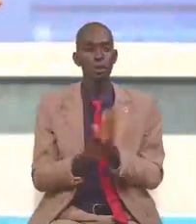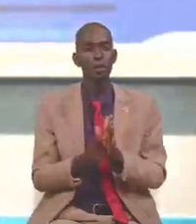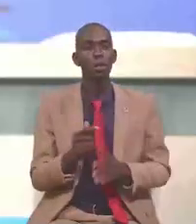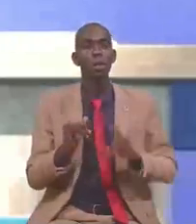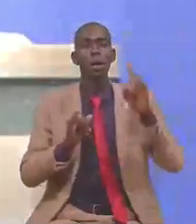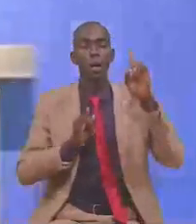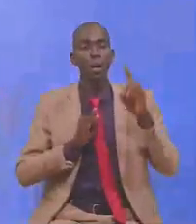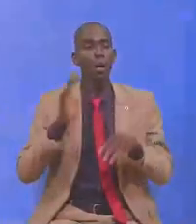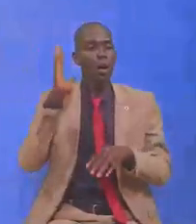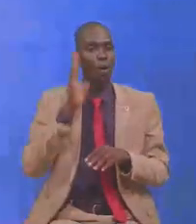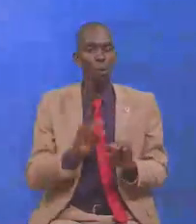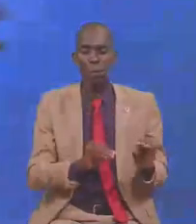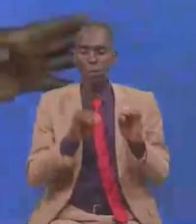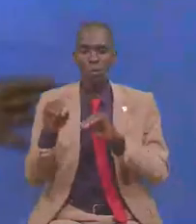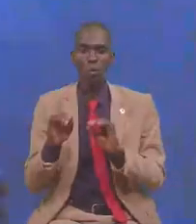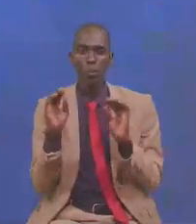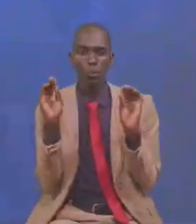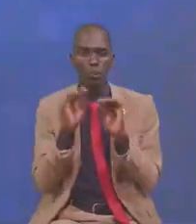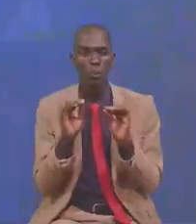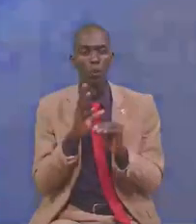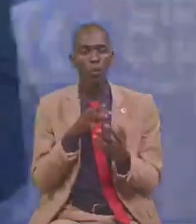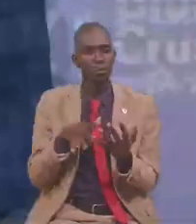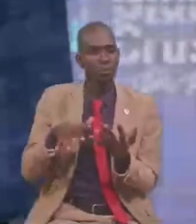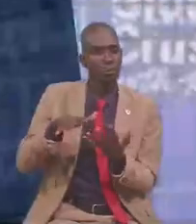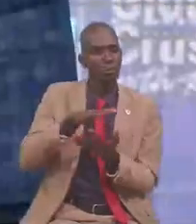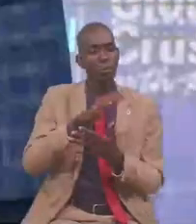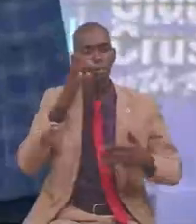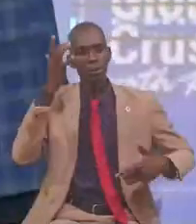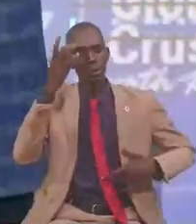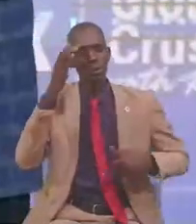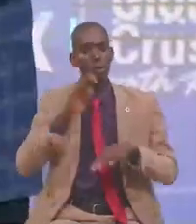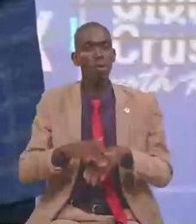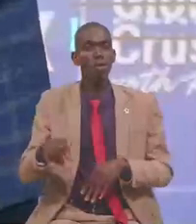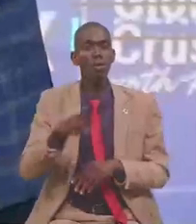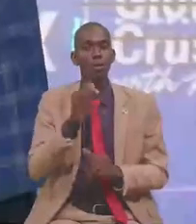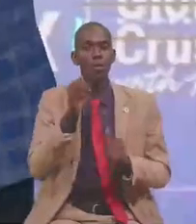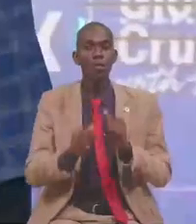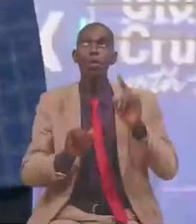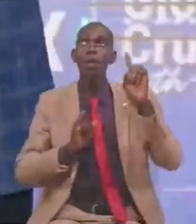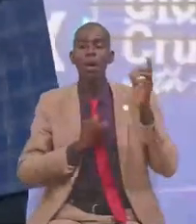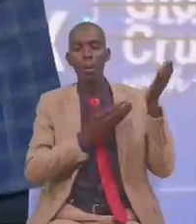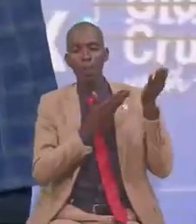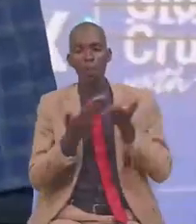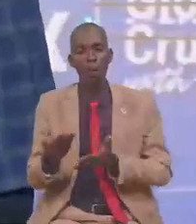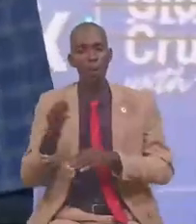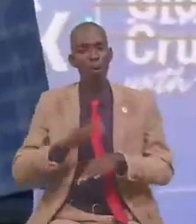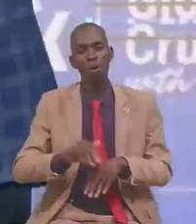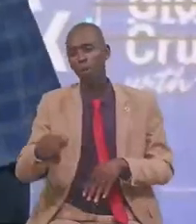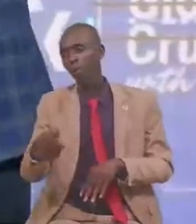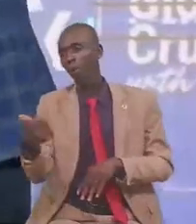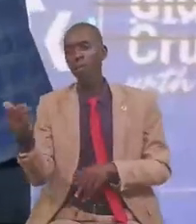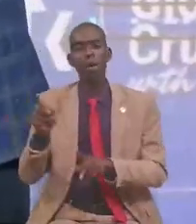te frapperai d'aucune des maladies dont j'ai frappé les Égyptiens,